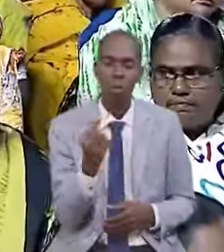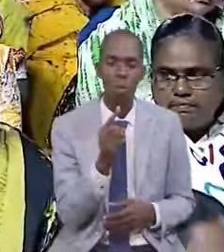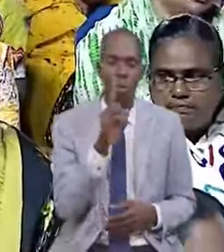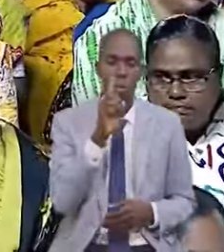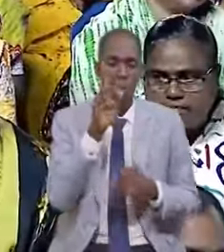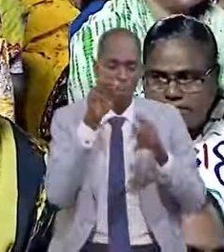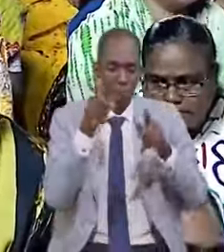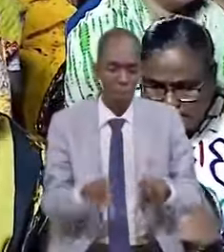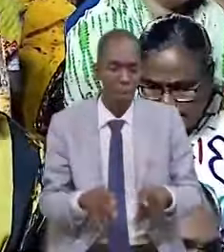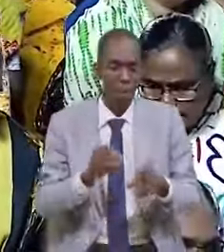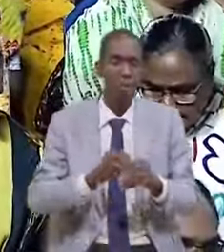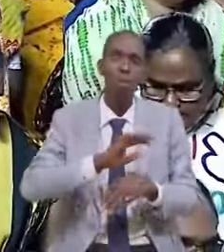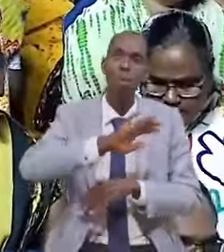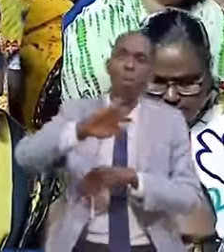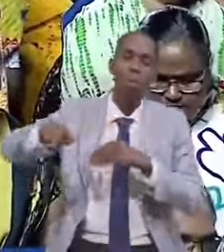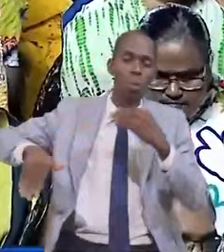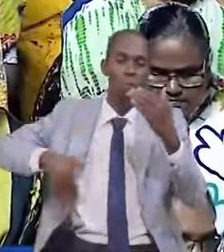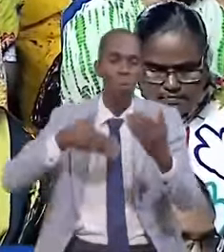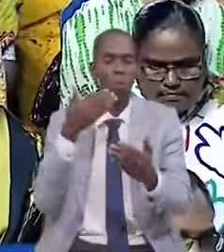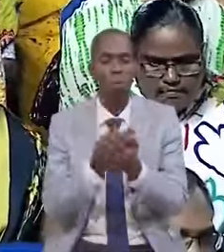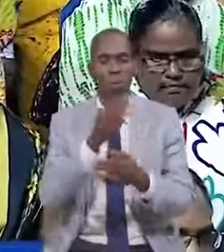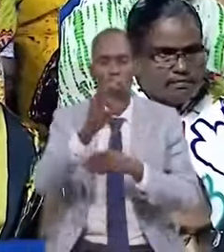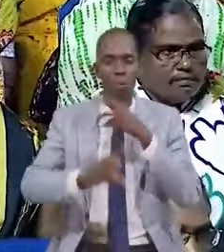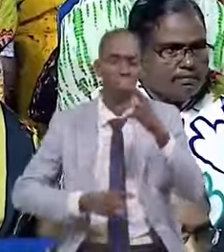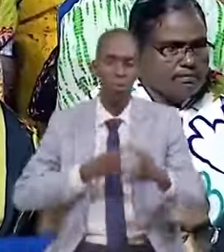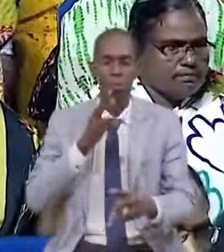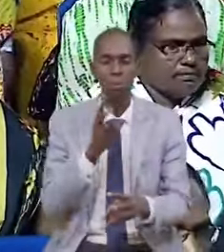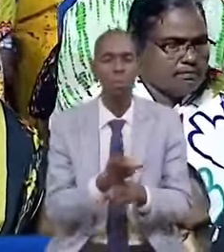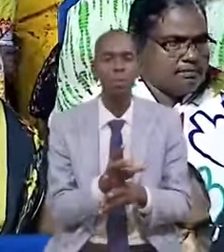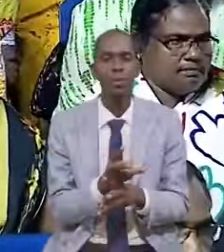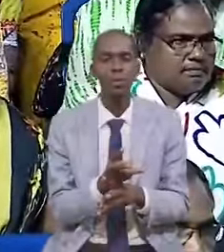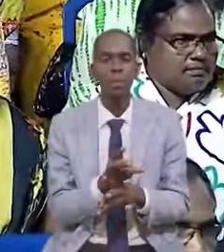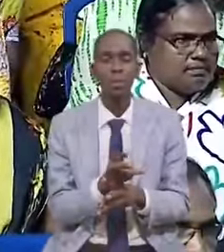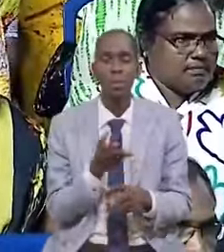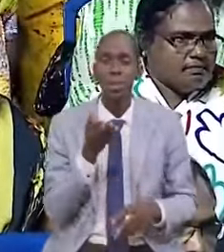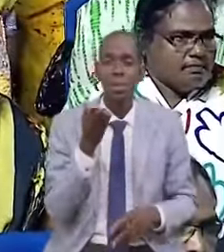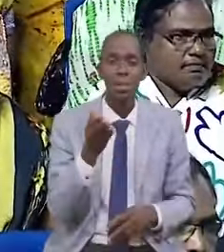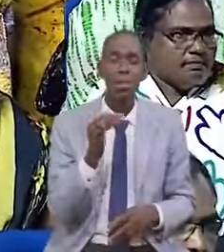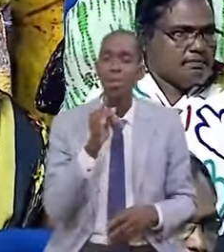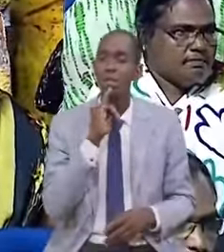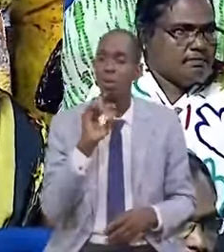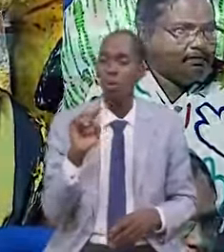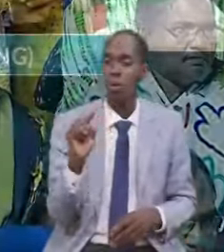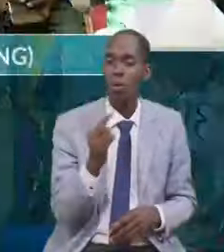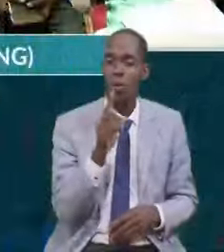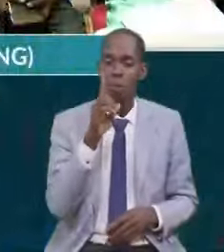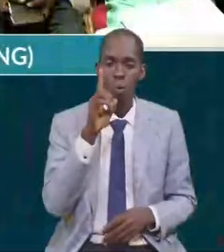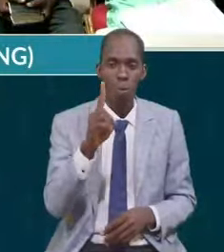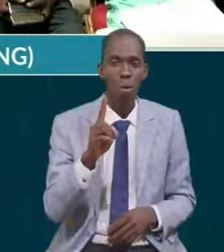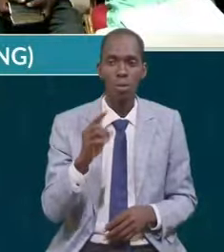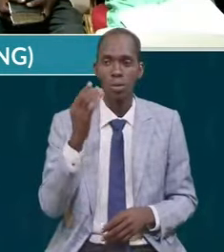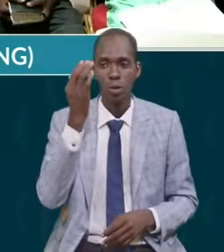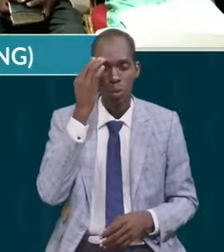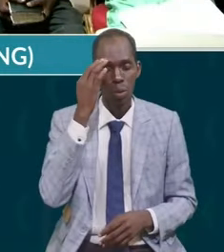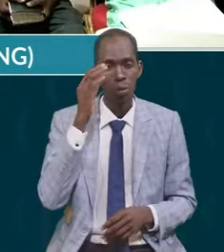హోల్ యూనివర్స్, సర్వ విశ్రాంతరాళములో ఒకే ఒక్క వ్యక్తి ఉన్నాడు. దేర్ ఇస్ ఓన్లీ వన్ ఐడెంటిఫైడ్ బై